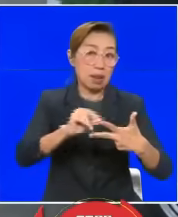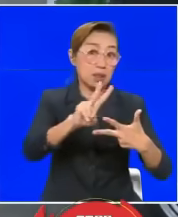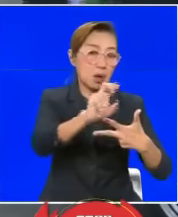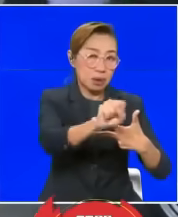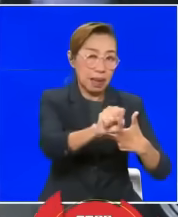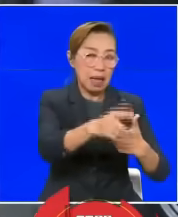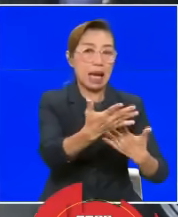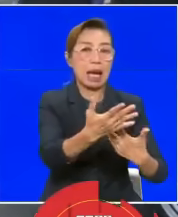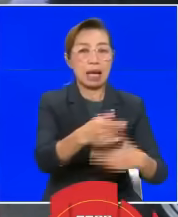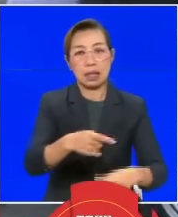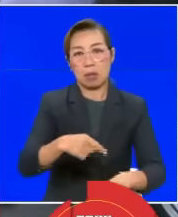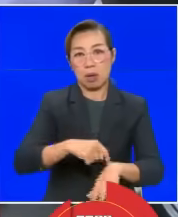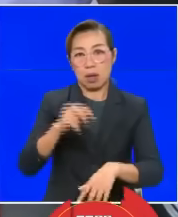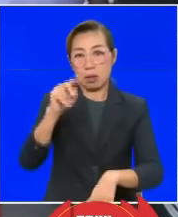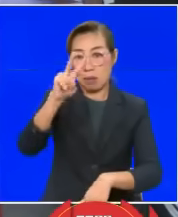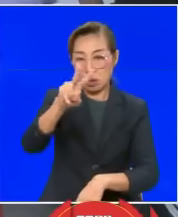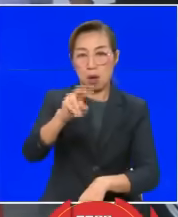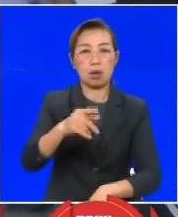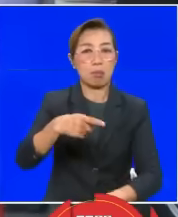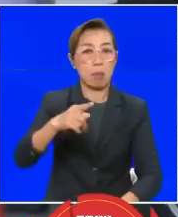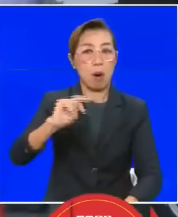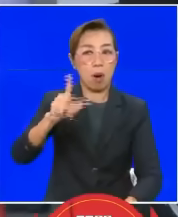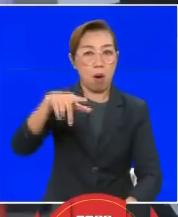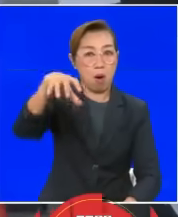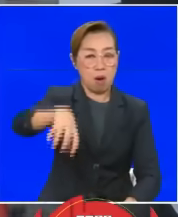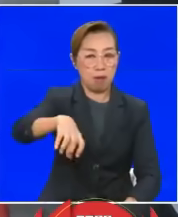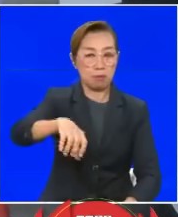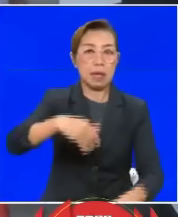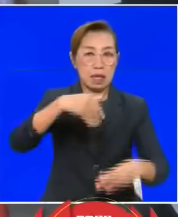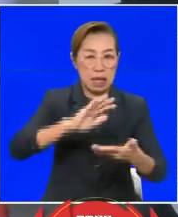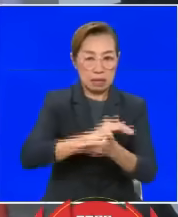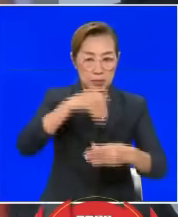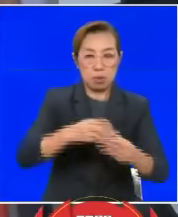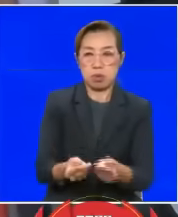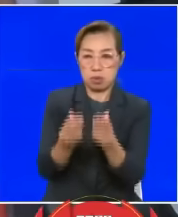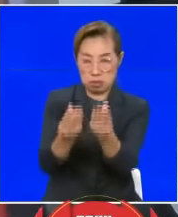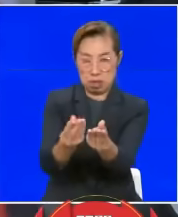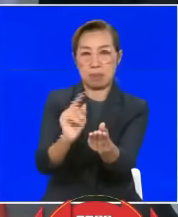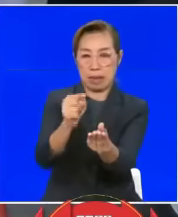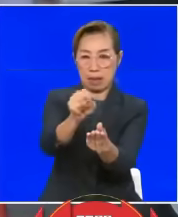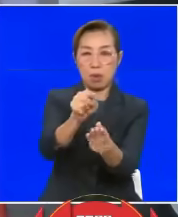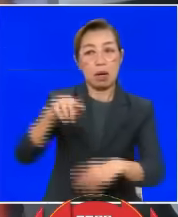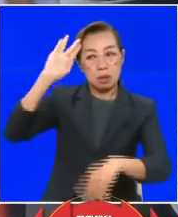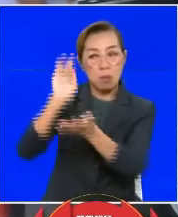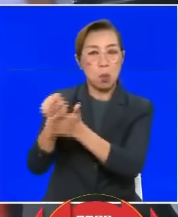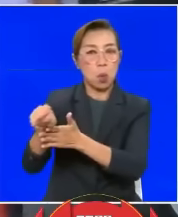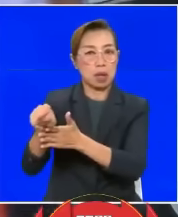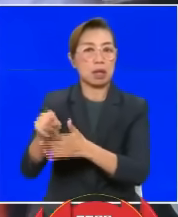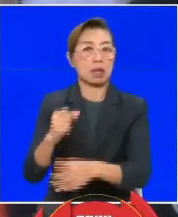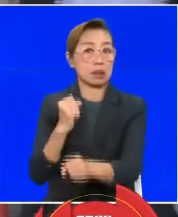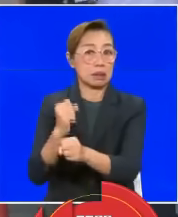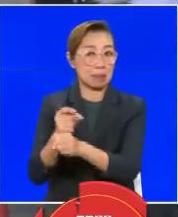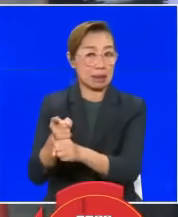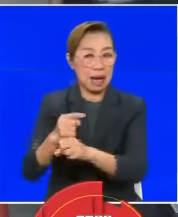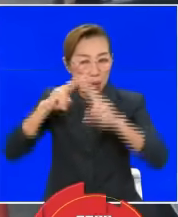ปปงเพื่อที่จะไปยื่นข้อเท็จจริงในเรื่องของกรณีที่มองว่าคณะพนักงานสืบสวนสอบสวนไม่มีอำนาจในการสืบ